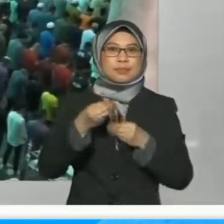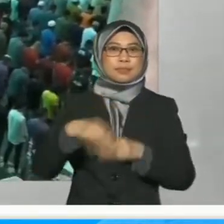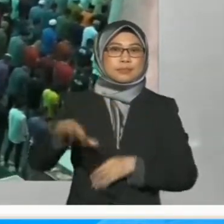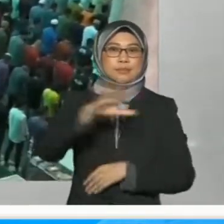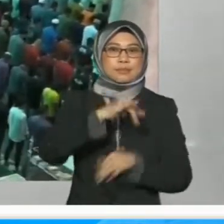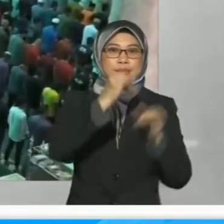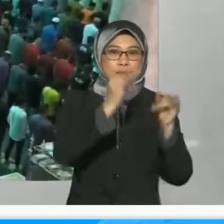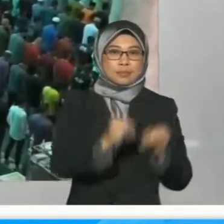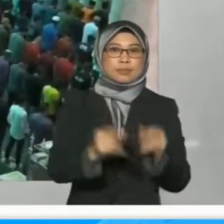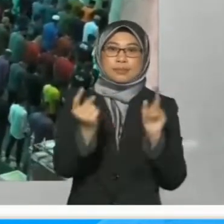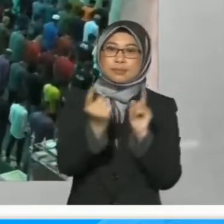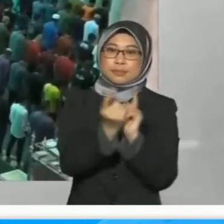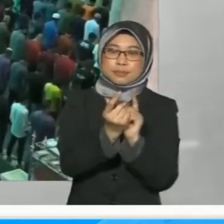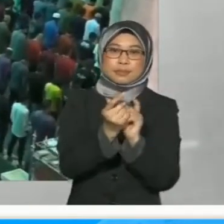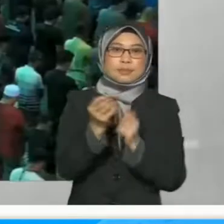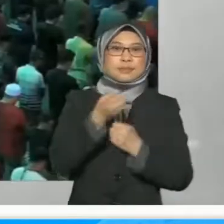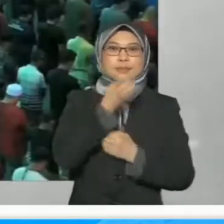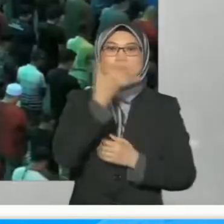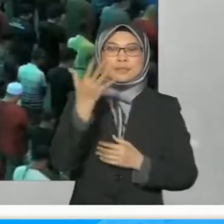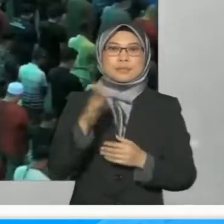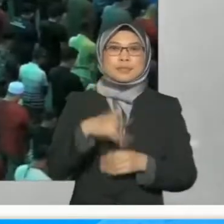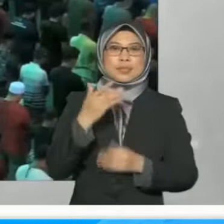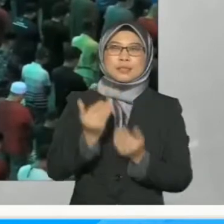individu yang ditemui